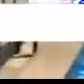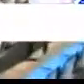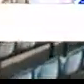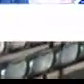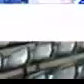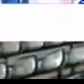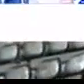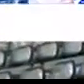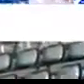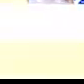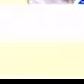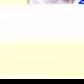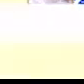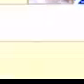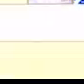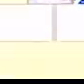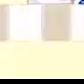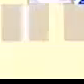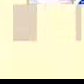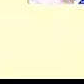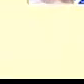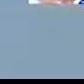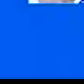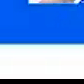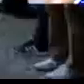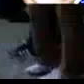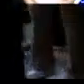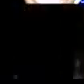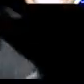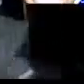de melodii mai vechi sau mai noi în cadrul festivalului Cerbul de Aur.